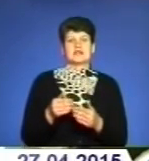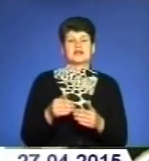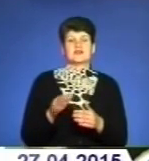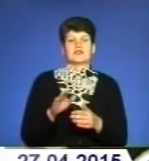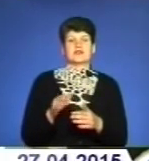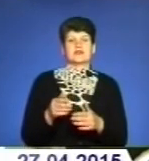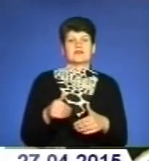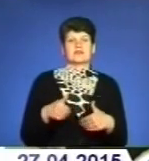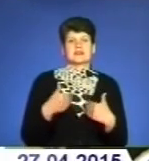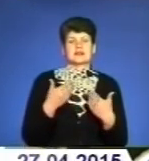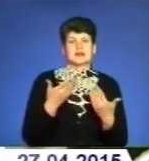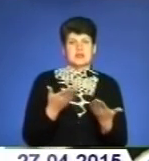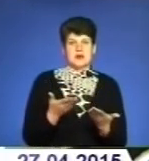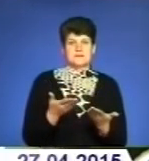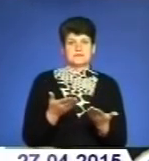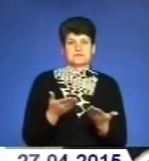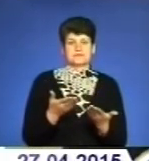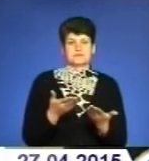медичного йому